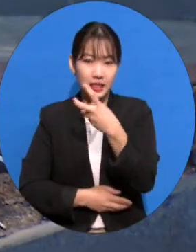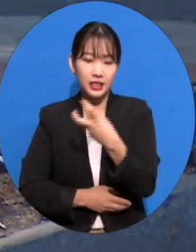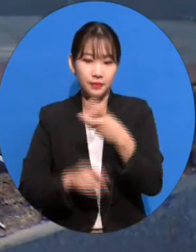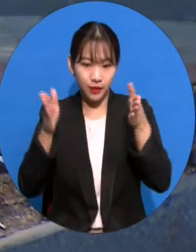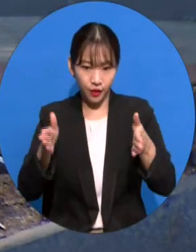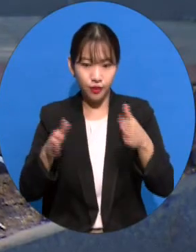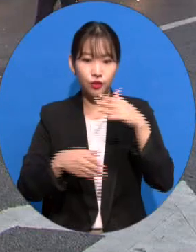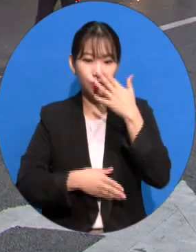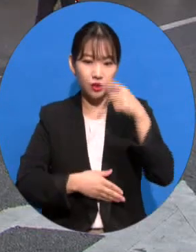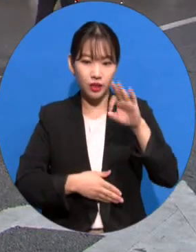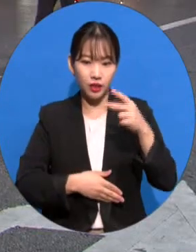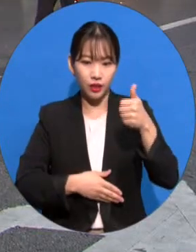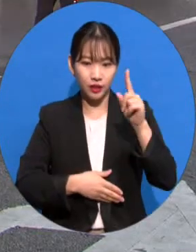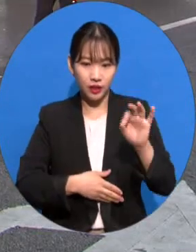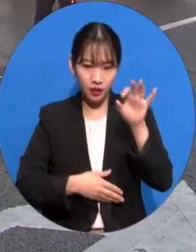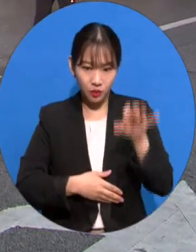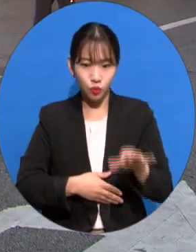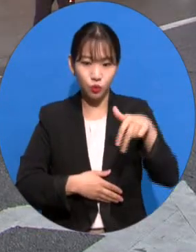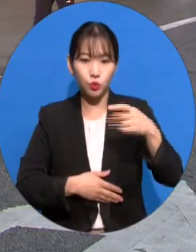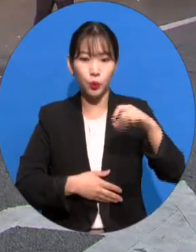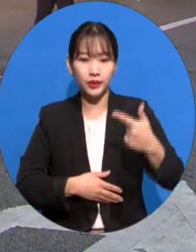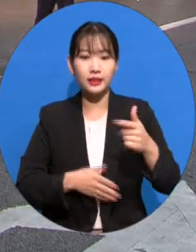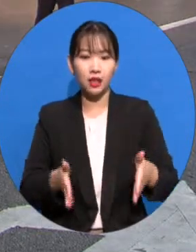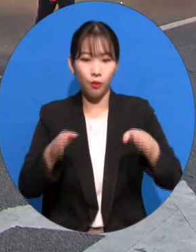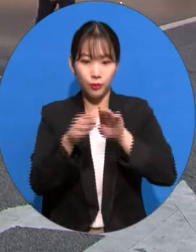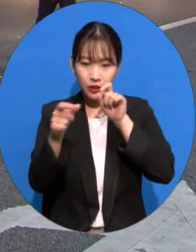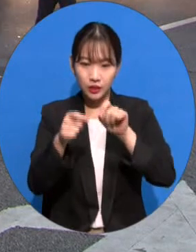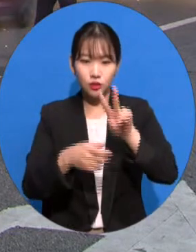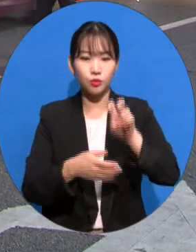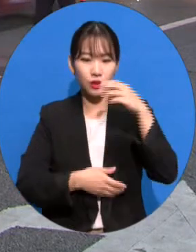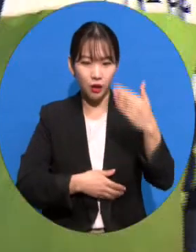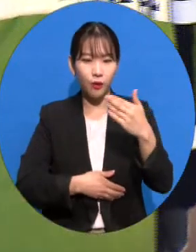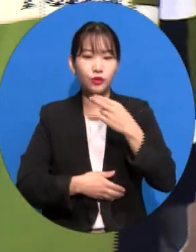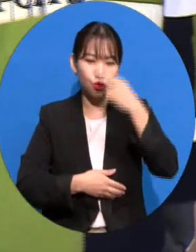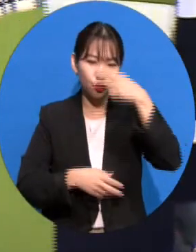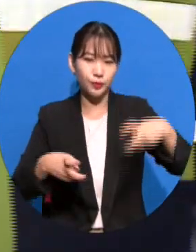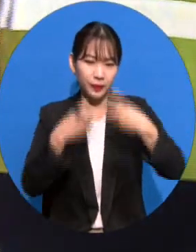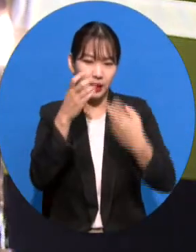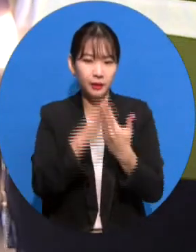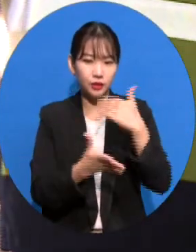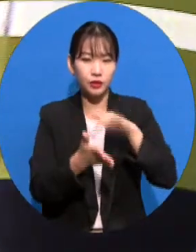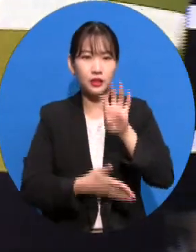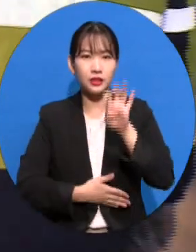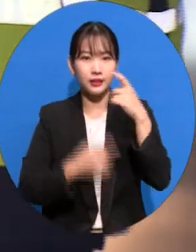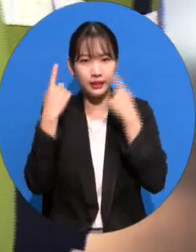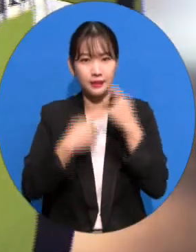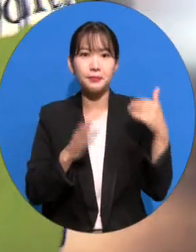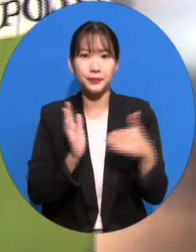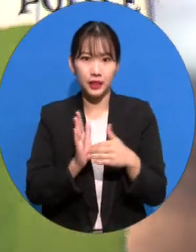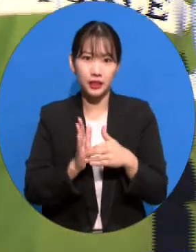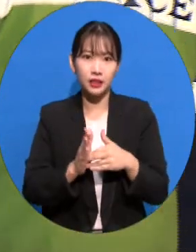2020년까지 순천 연양동 좋은프라자 인근에서 29건의 음주교통사고가 발생해 44명의 부상을